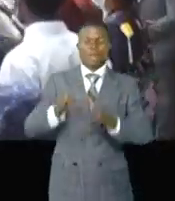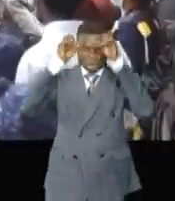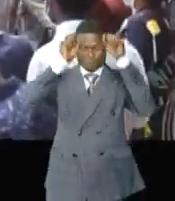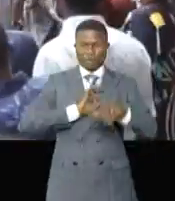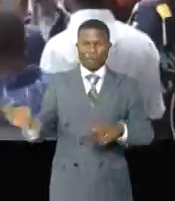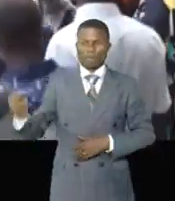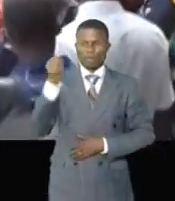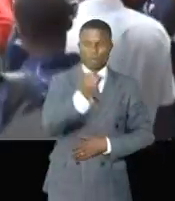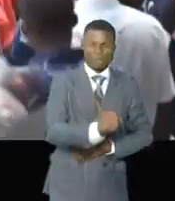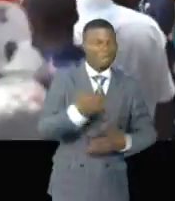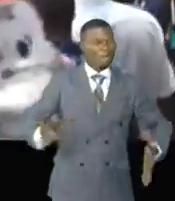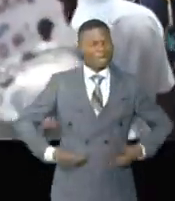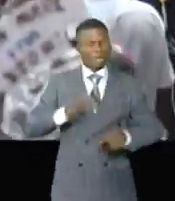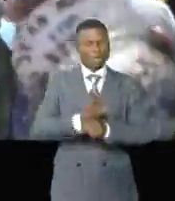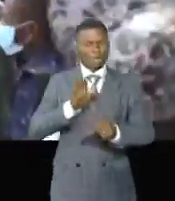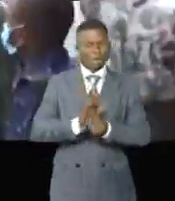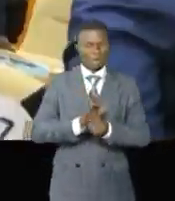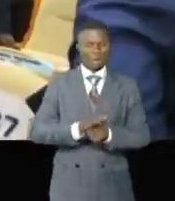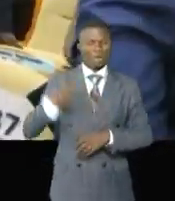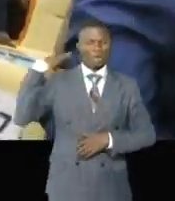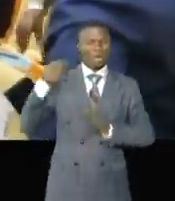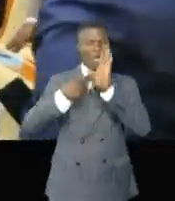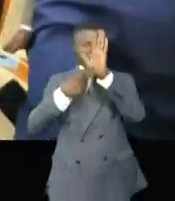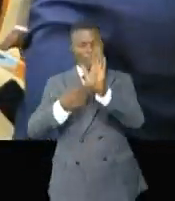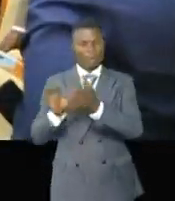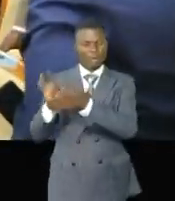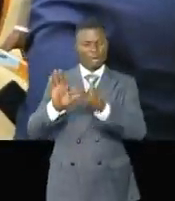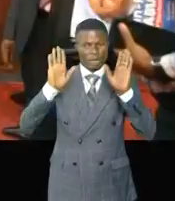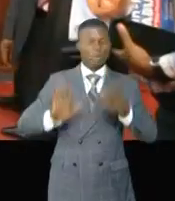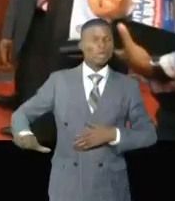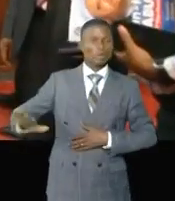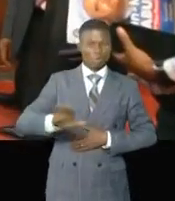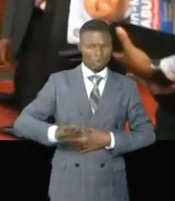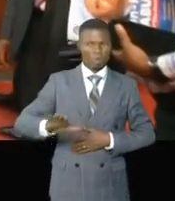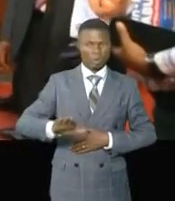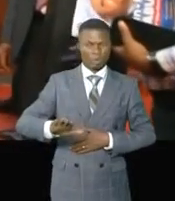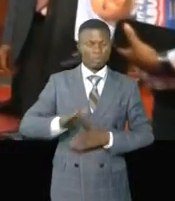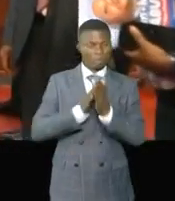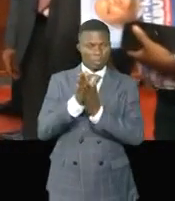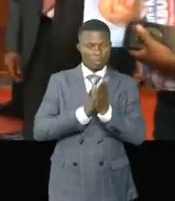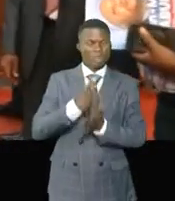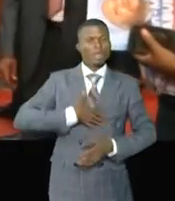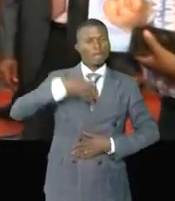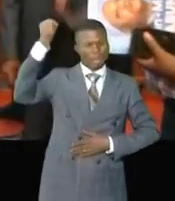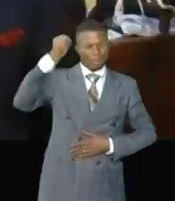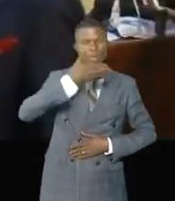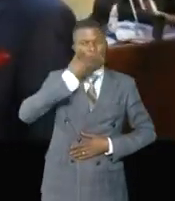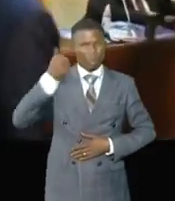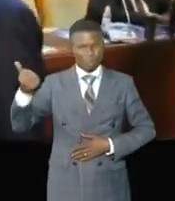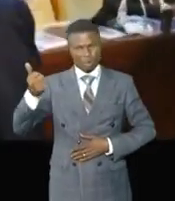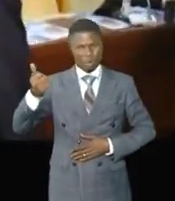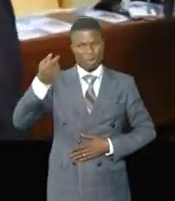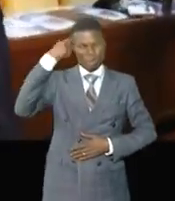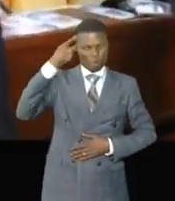se réjouit des profils des candidats présentés par l'Union sacrée de la nation, souhaite une victoire écrasante à leur